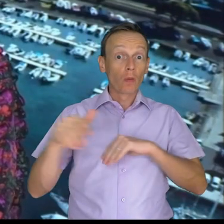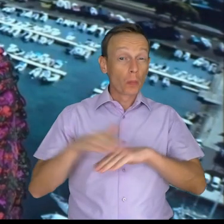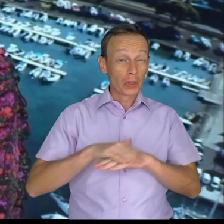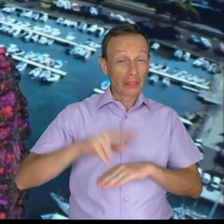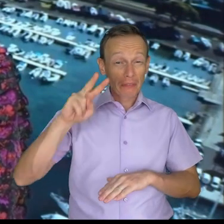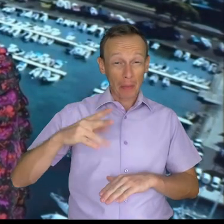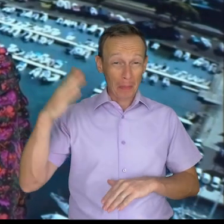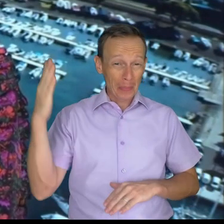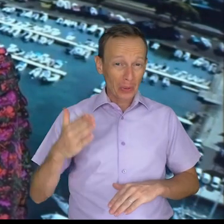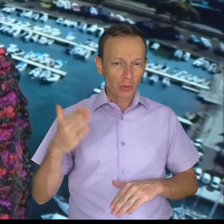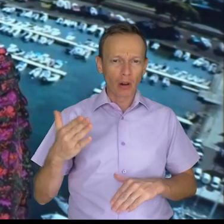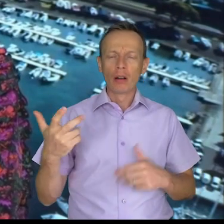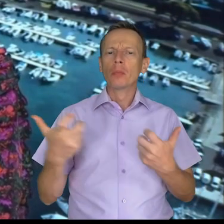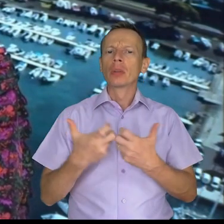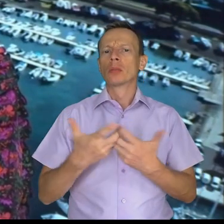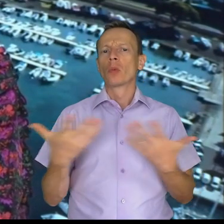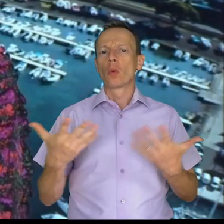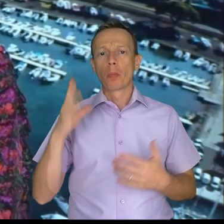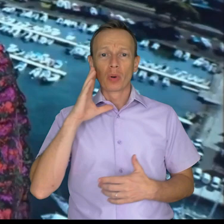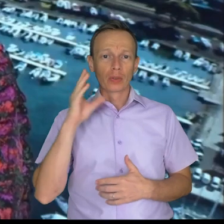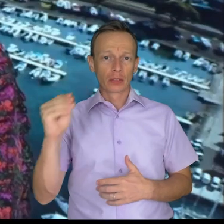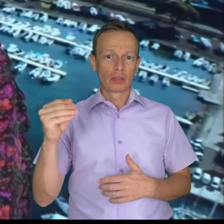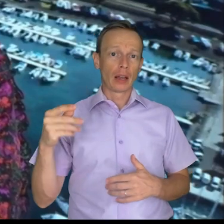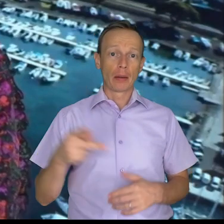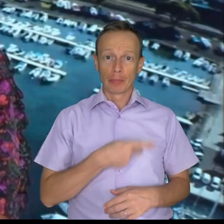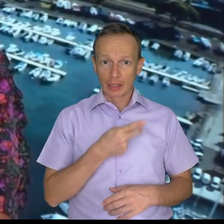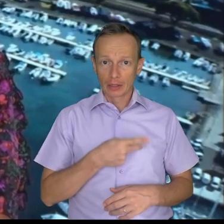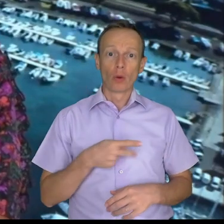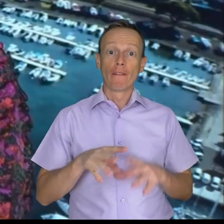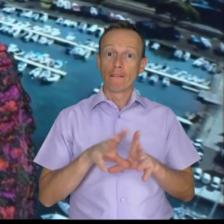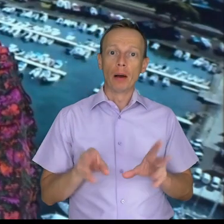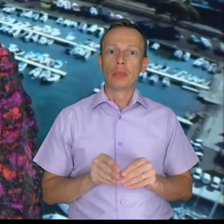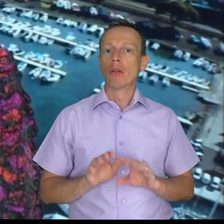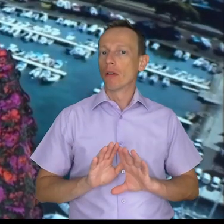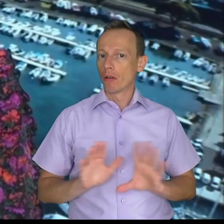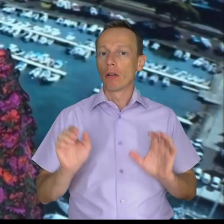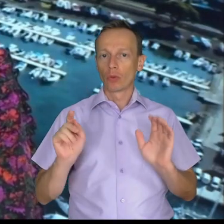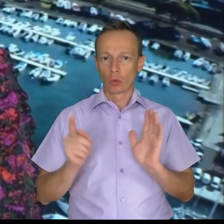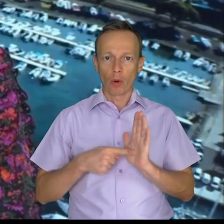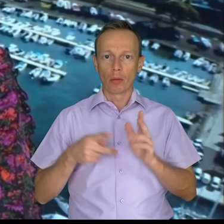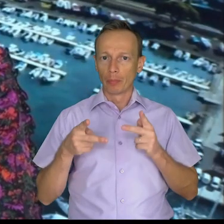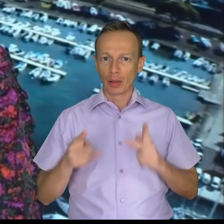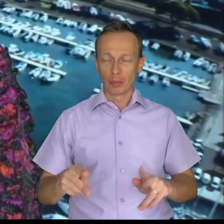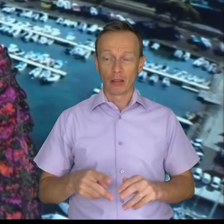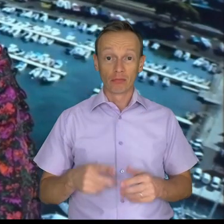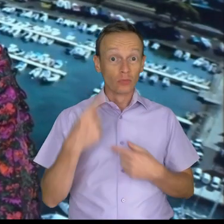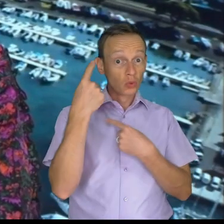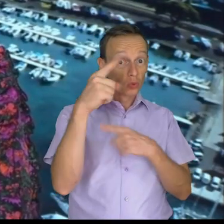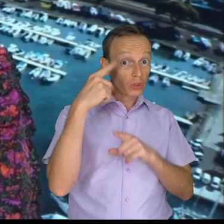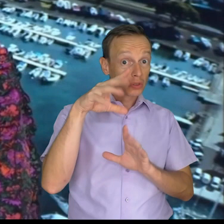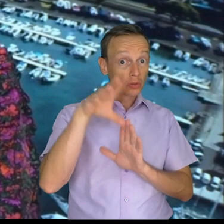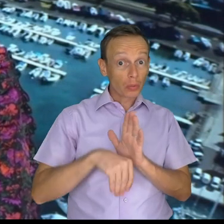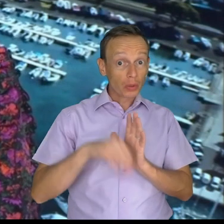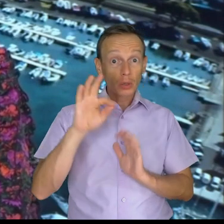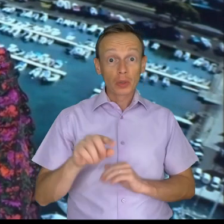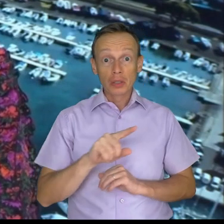Castex ce matin. Les motifs impérieux connus étant professionnels, médicaux ou familiaux. Il reste cependant à définir si le tourisme en